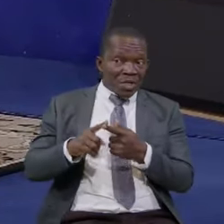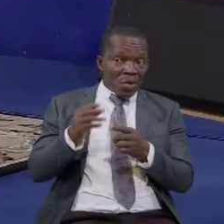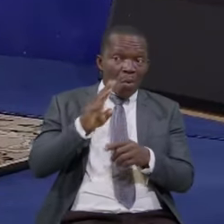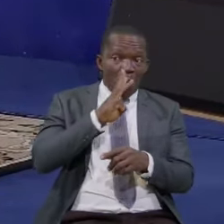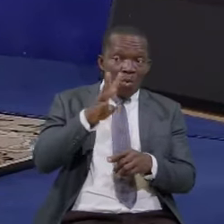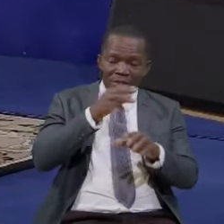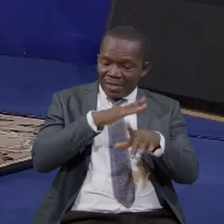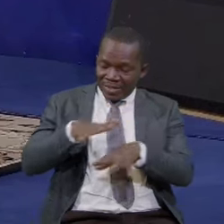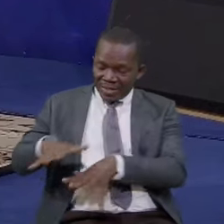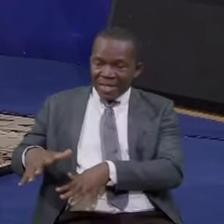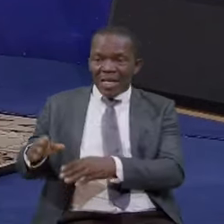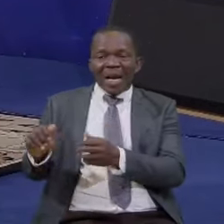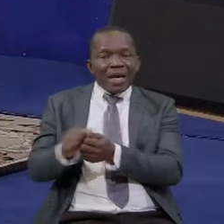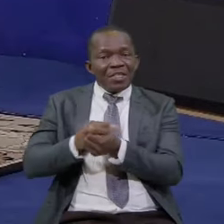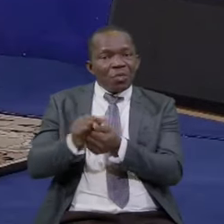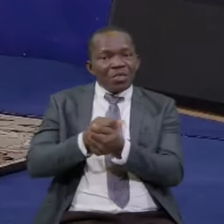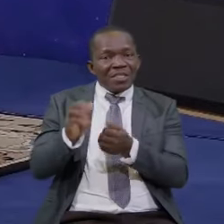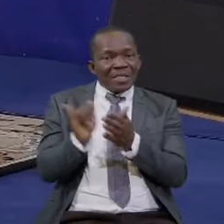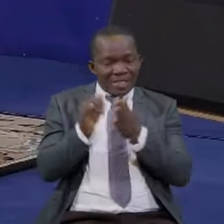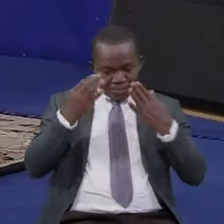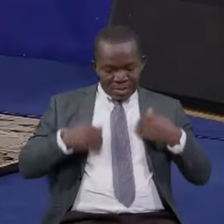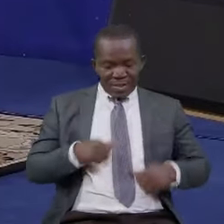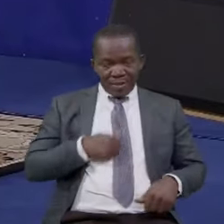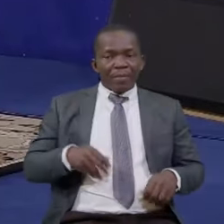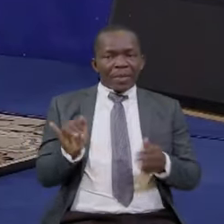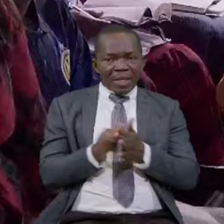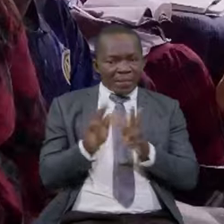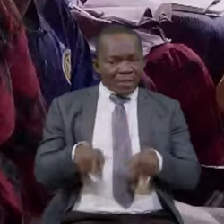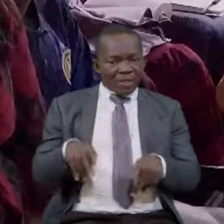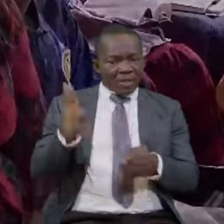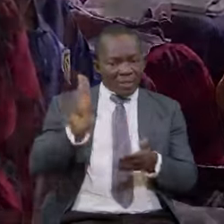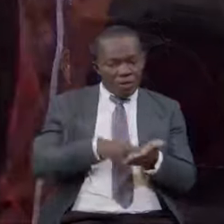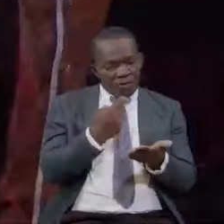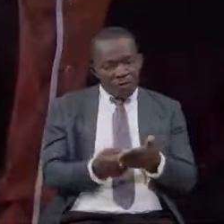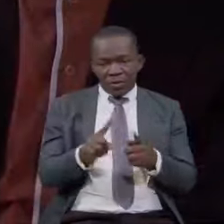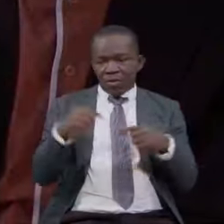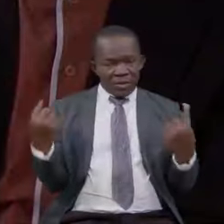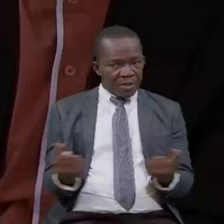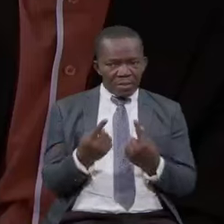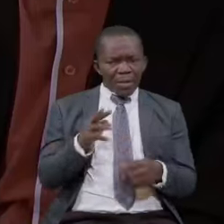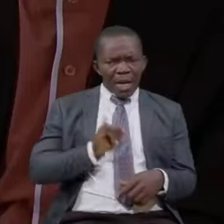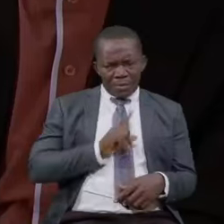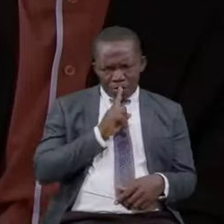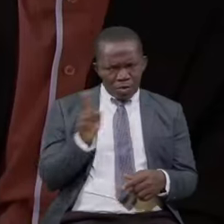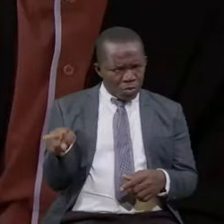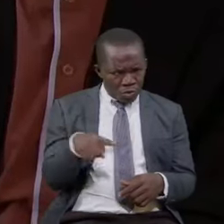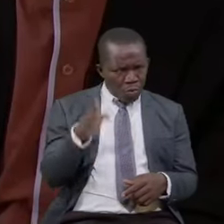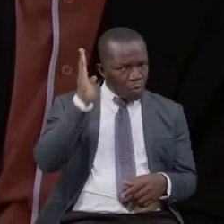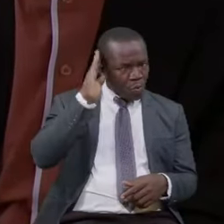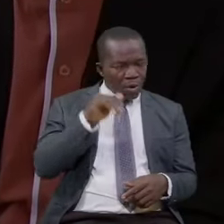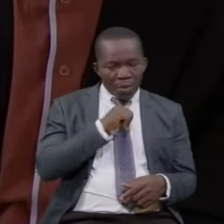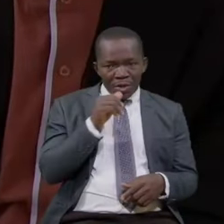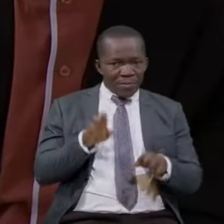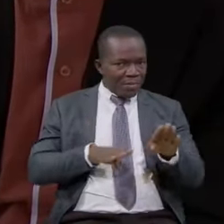pas pour laver une femme au bord de la rivière je suis que tu ne feras pas une chose pareille mais les sacrifices de